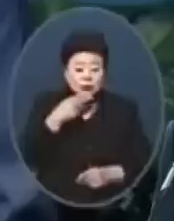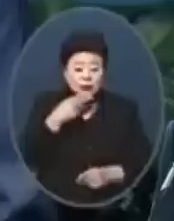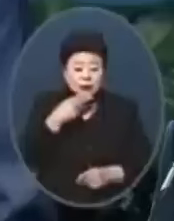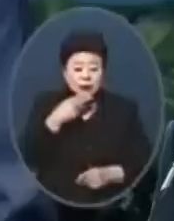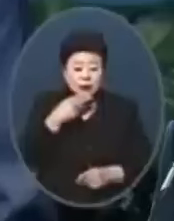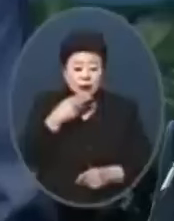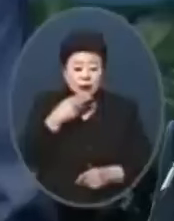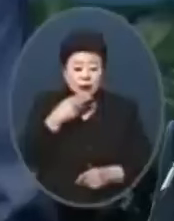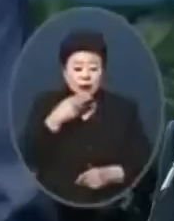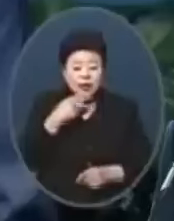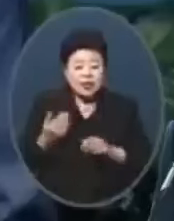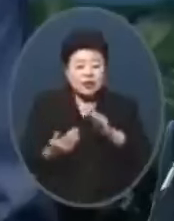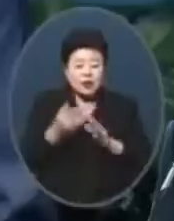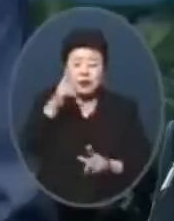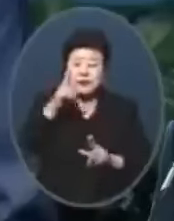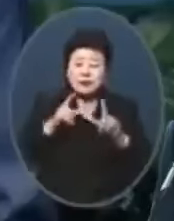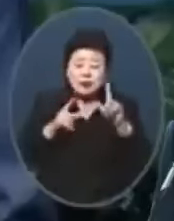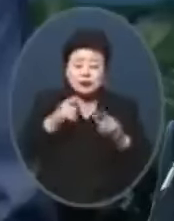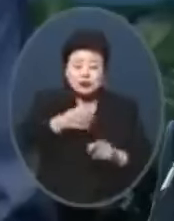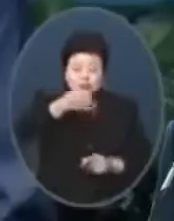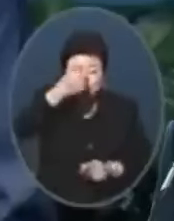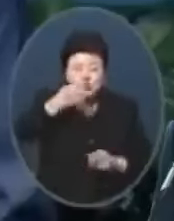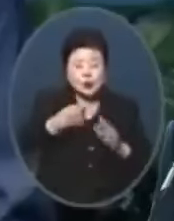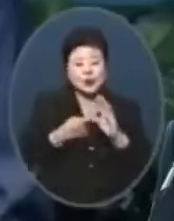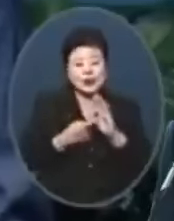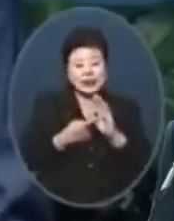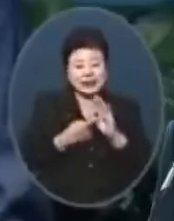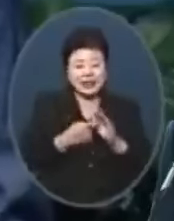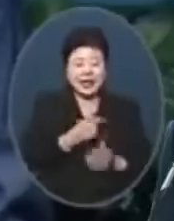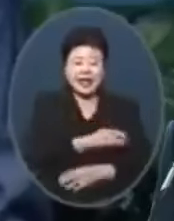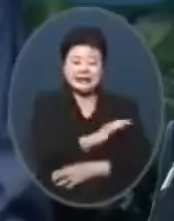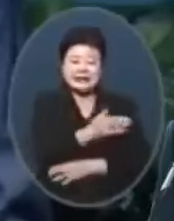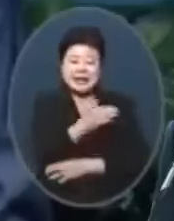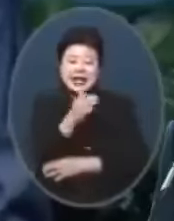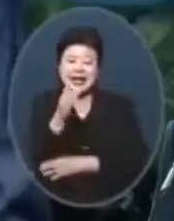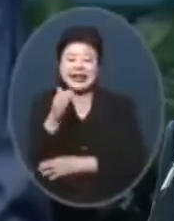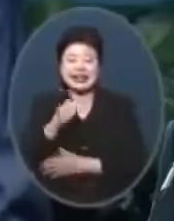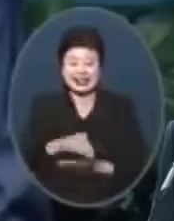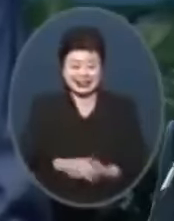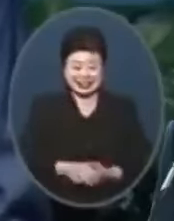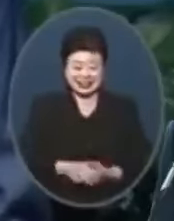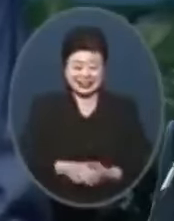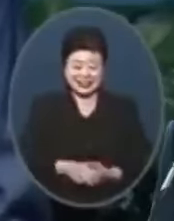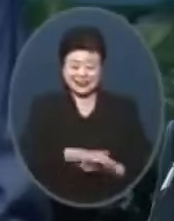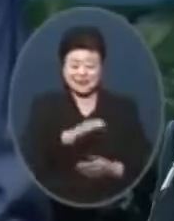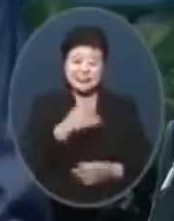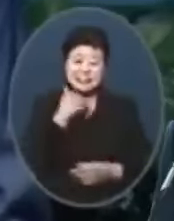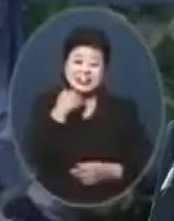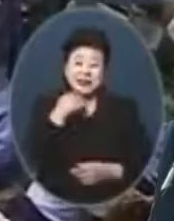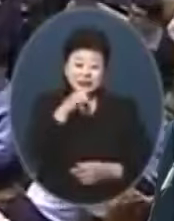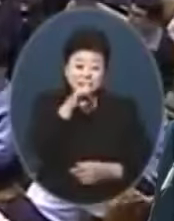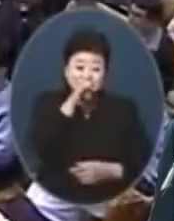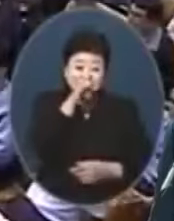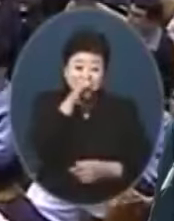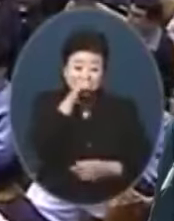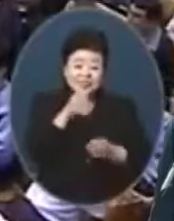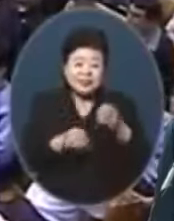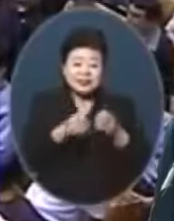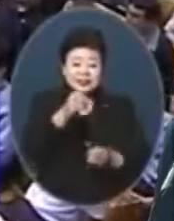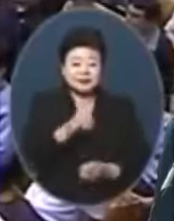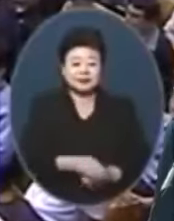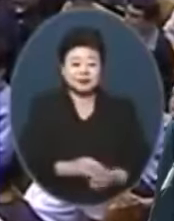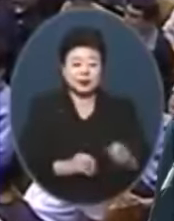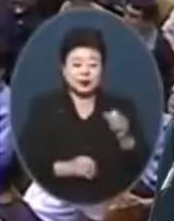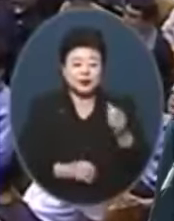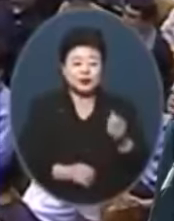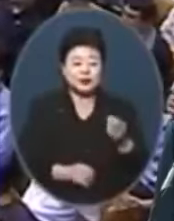바라보면 이루어진 모습이 꿈으로서 찬란하게 우리를 기다리고 있는 것입니다. 시편 52편